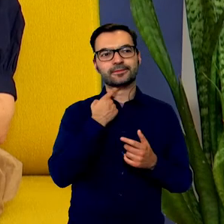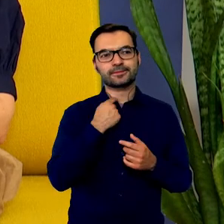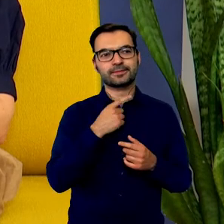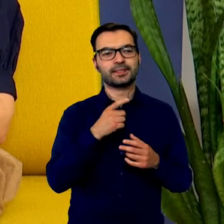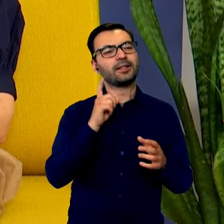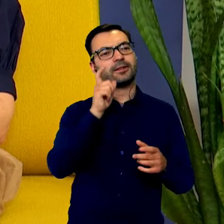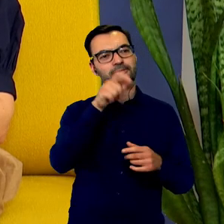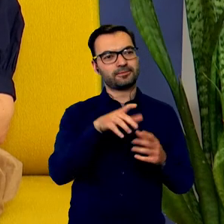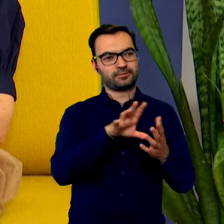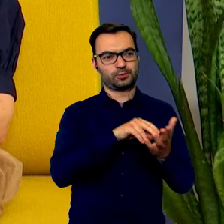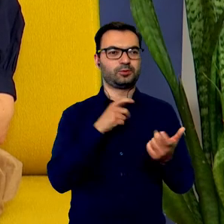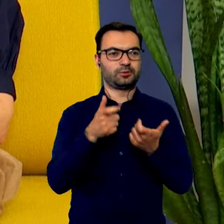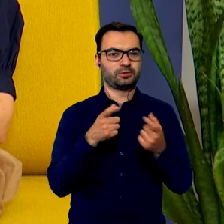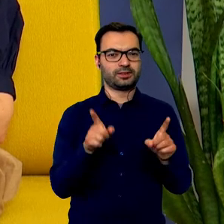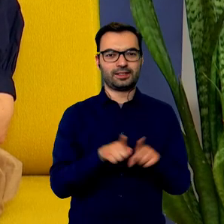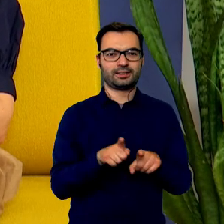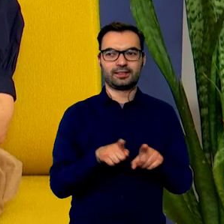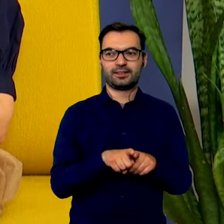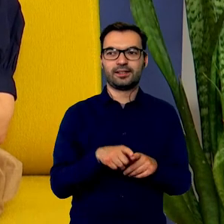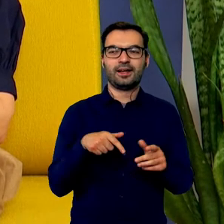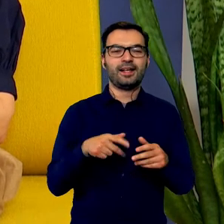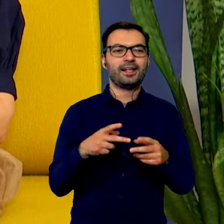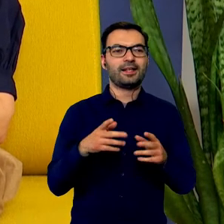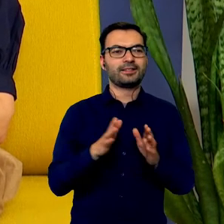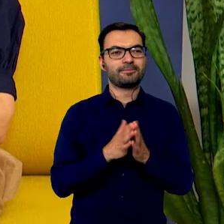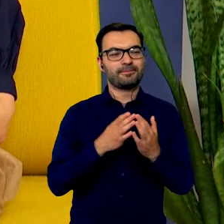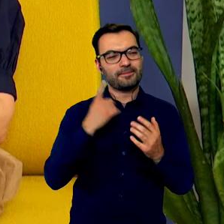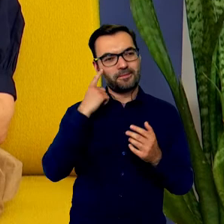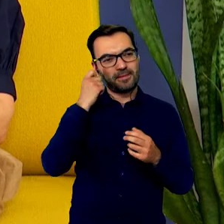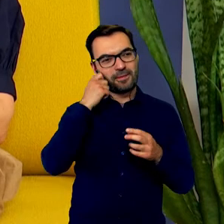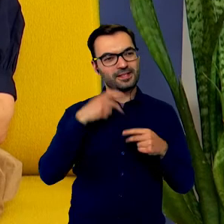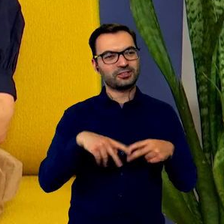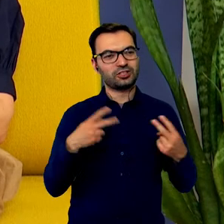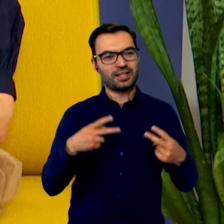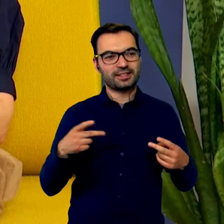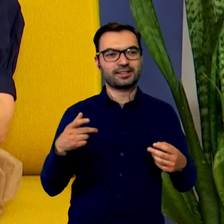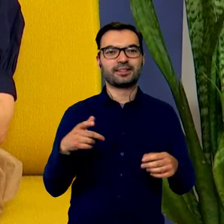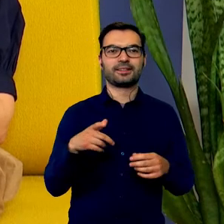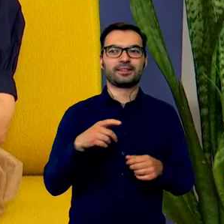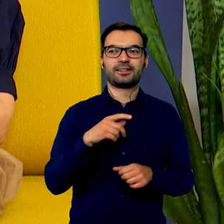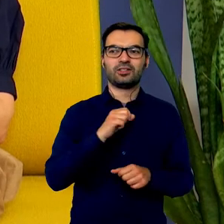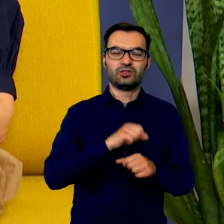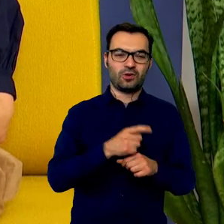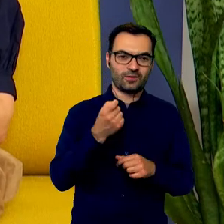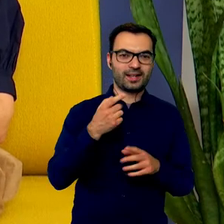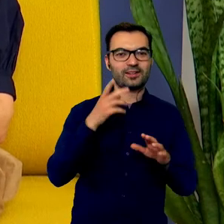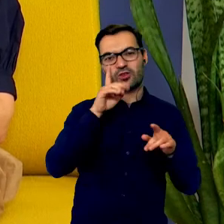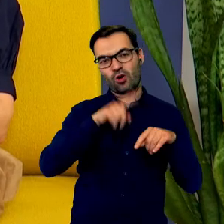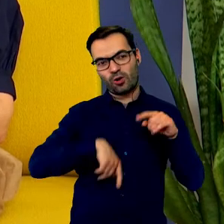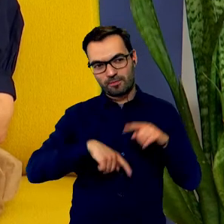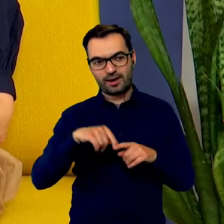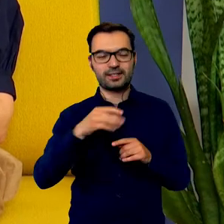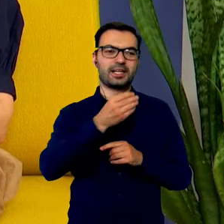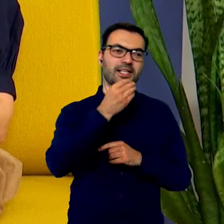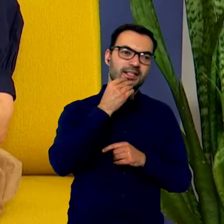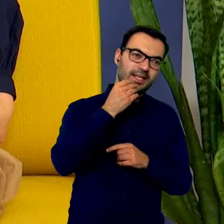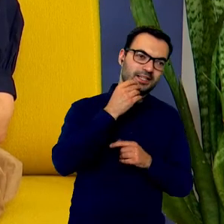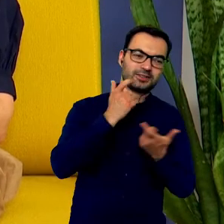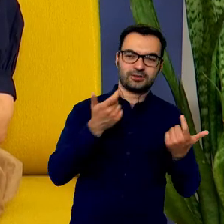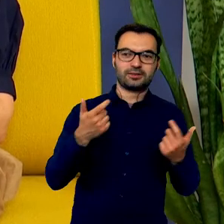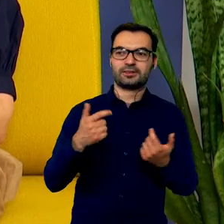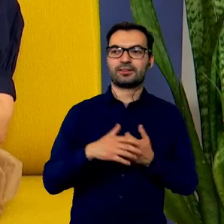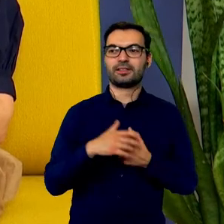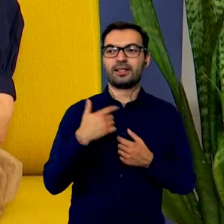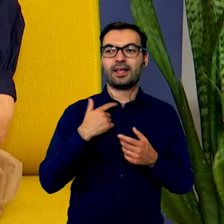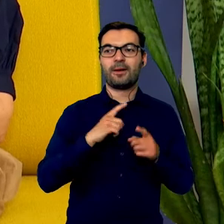pani śladem. I to nieprawda, że w tym dzienniku nie ma też takich momentów, w których jecie albo nie robicie takich rzeczy, bo ja po tej książce próbować